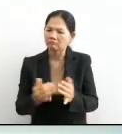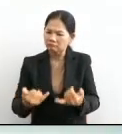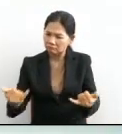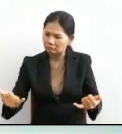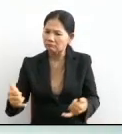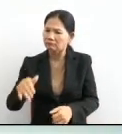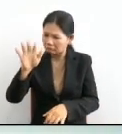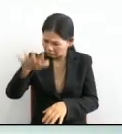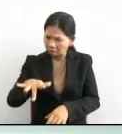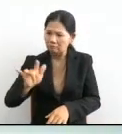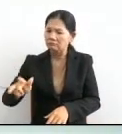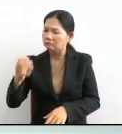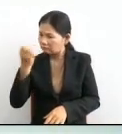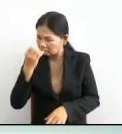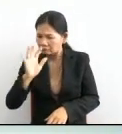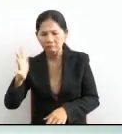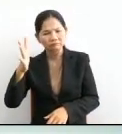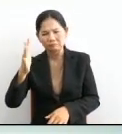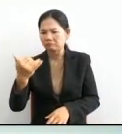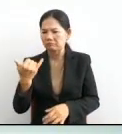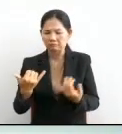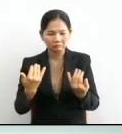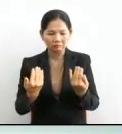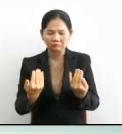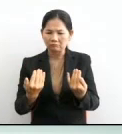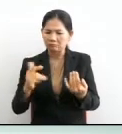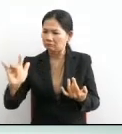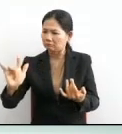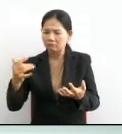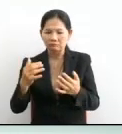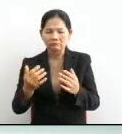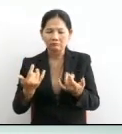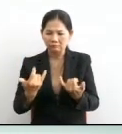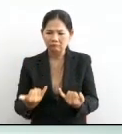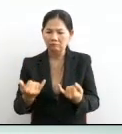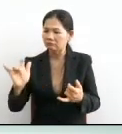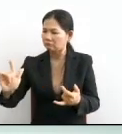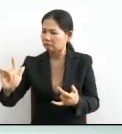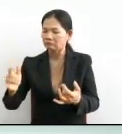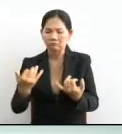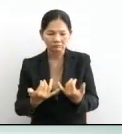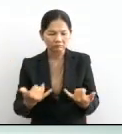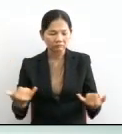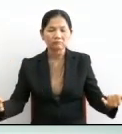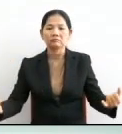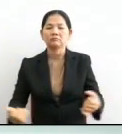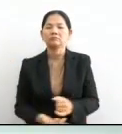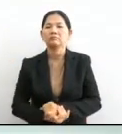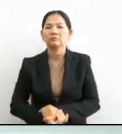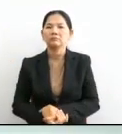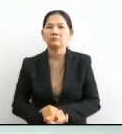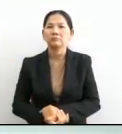khám màu bó đi phục ấy tại dừng ọt bà bị bó đi phục ấy nó có dừng bà bị ấy sáng bán ạ chà